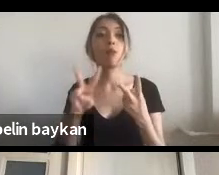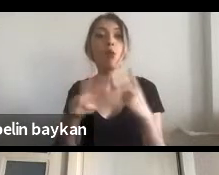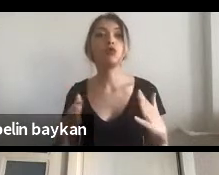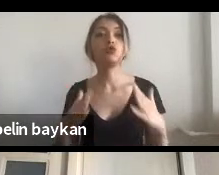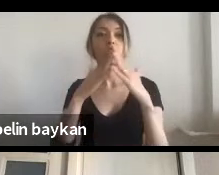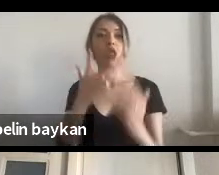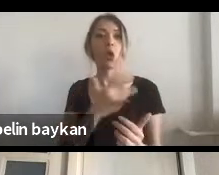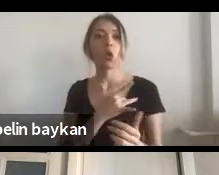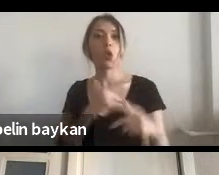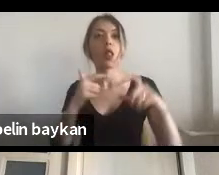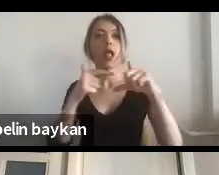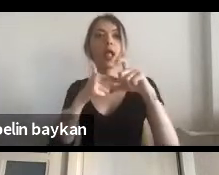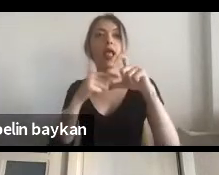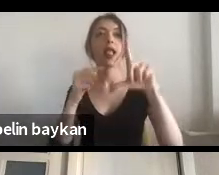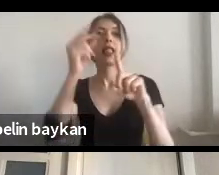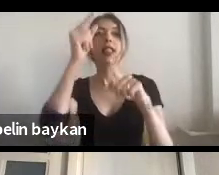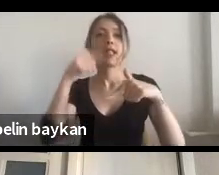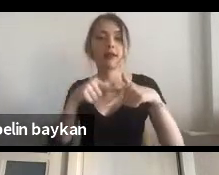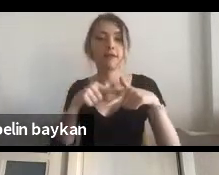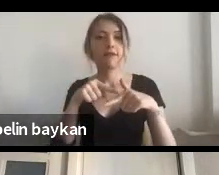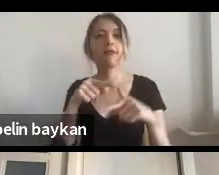Ege bize kendi